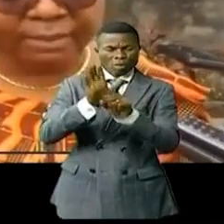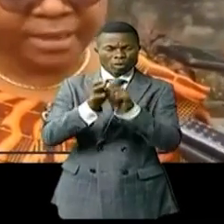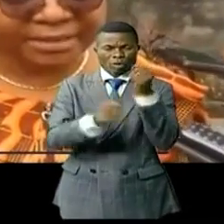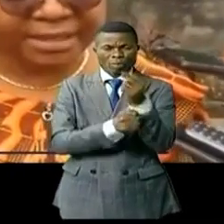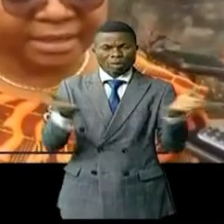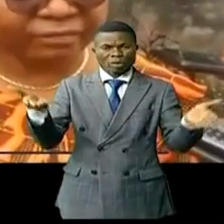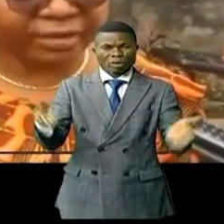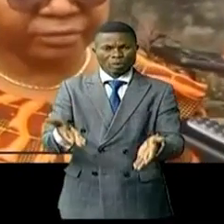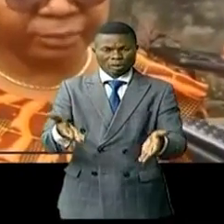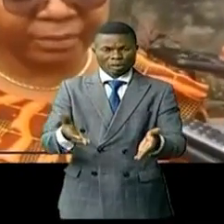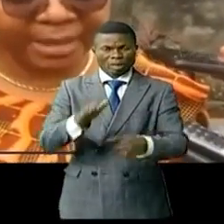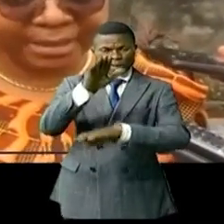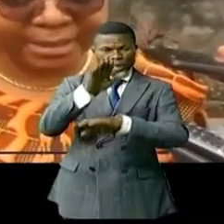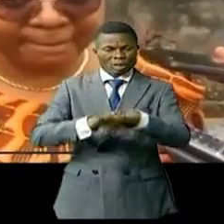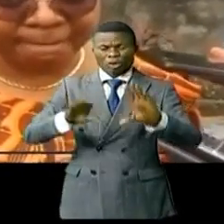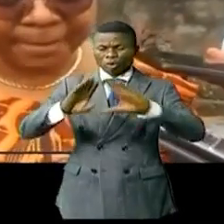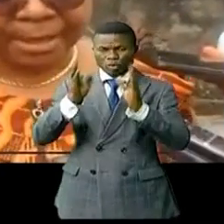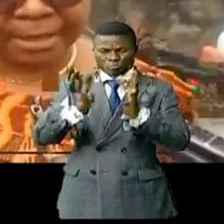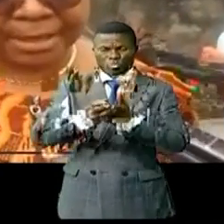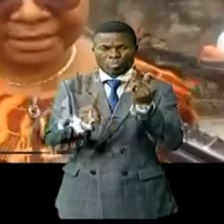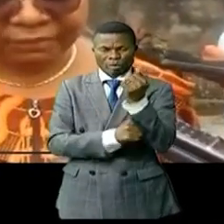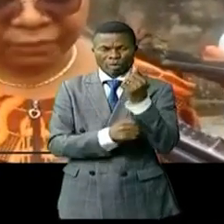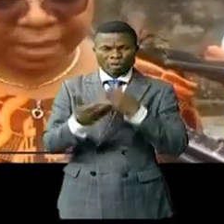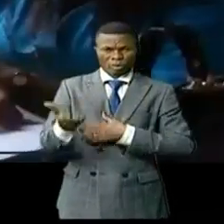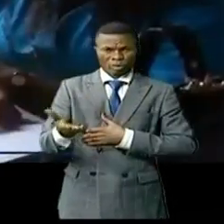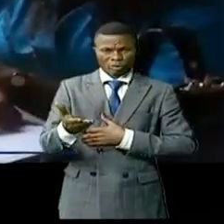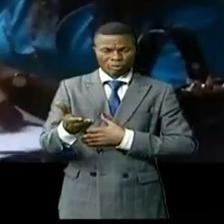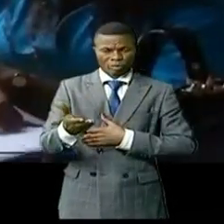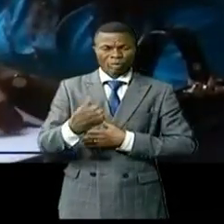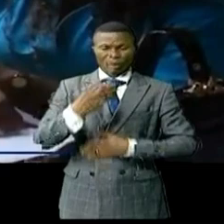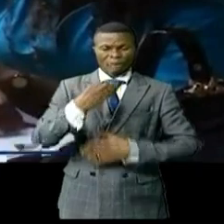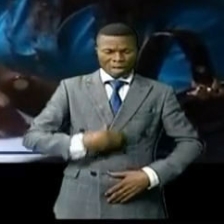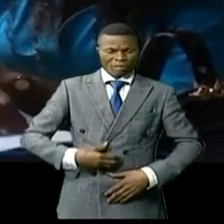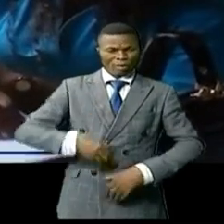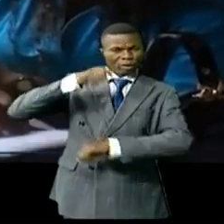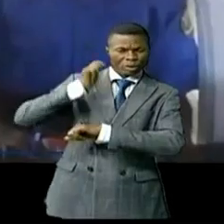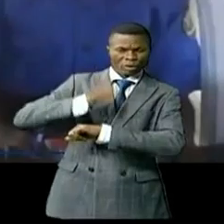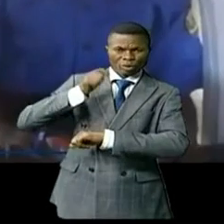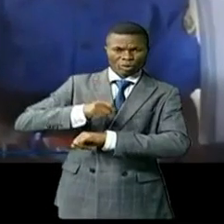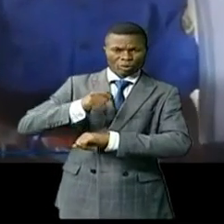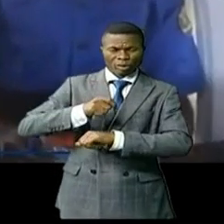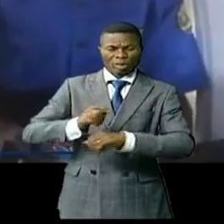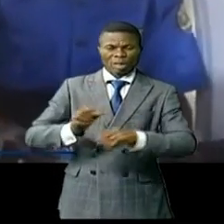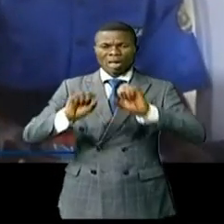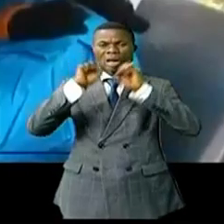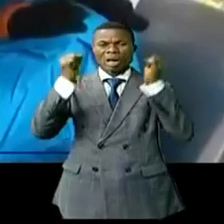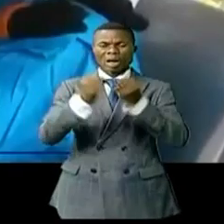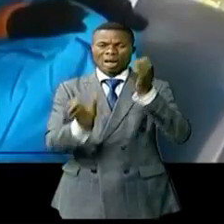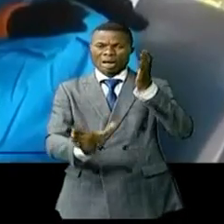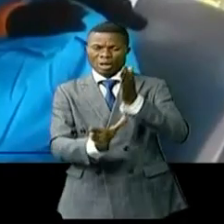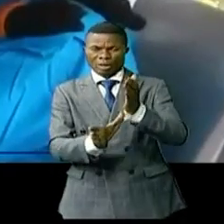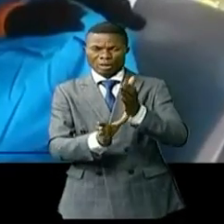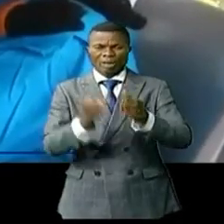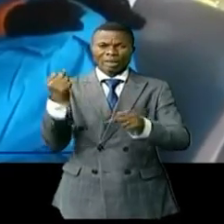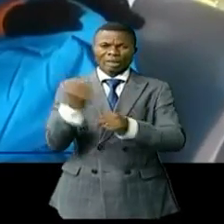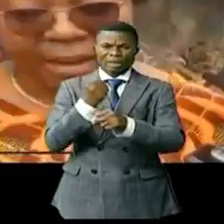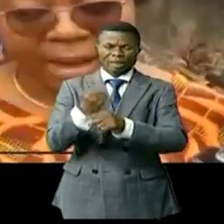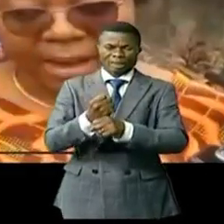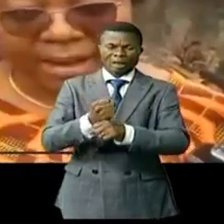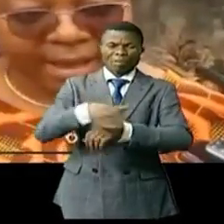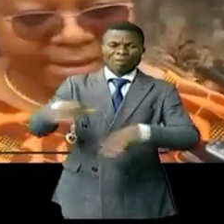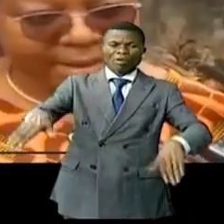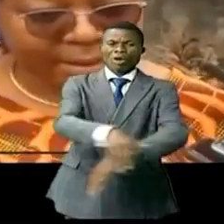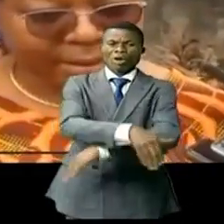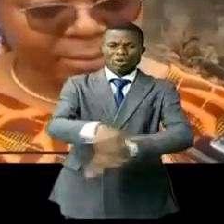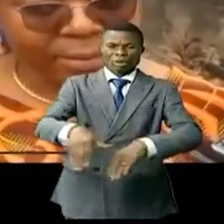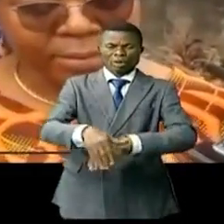qu'on appelle les intervenants de première ligne, les avocats, les magistrats, les assistants sociaux, les agents qui travaillent aux frontières, à